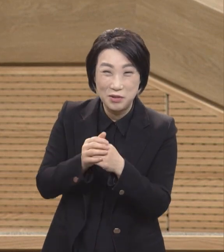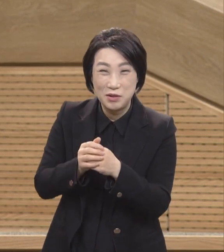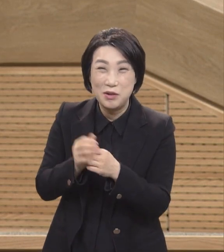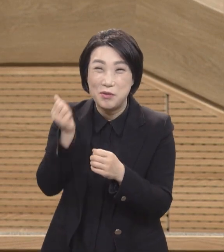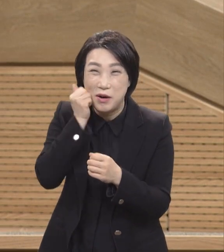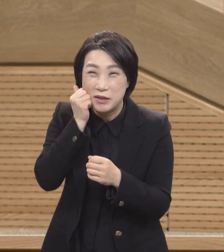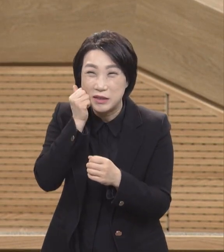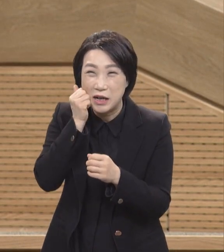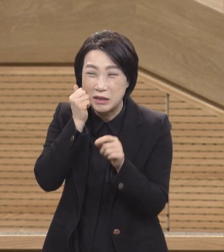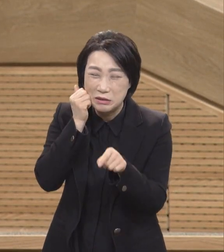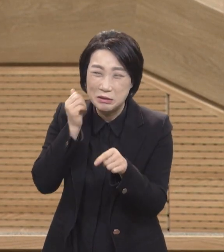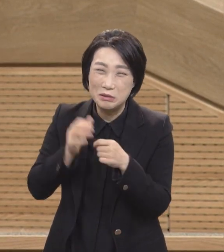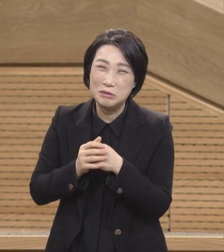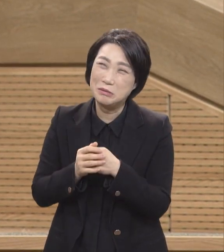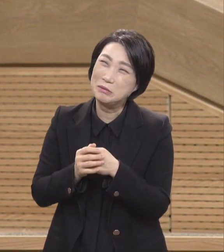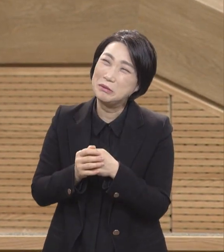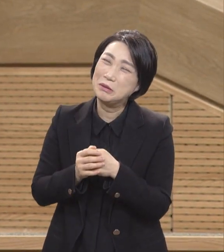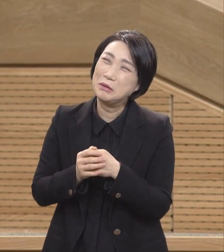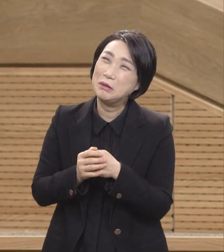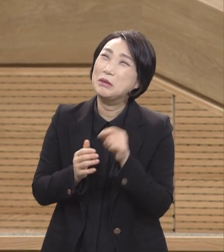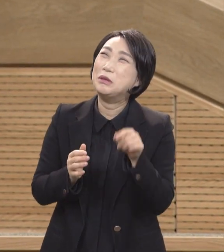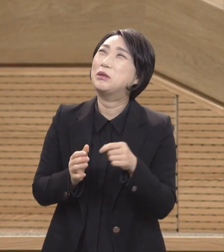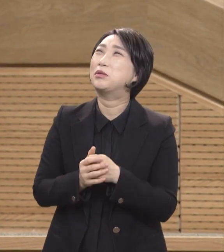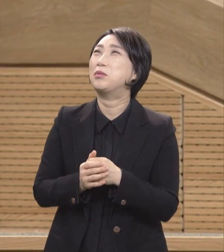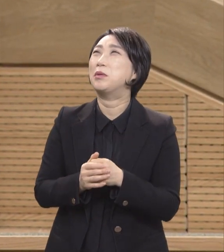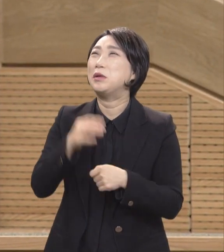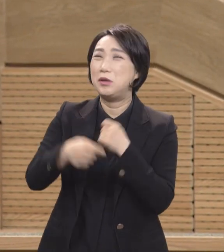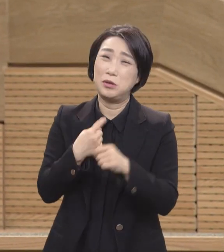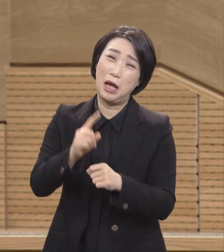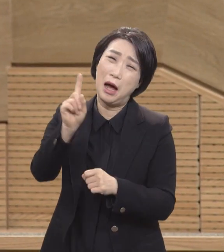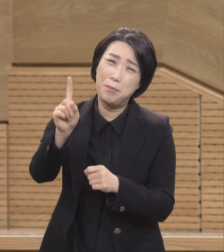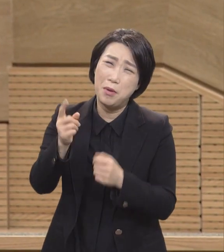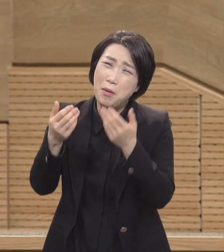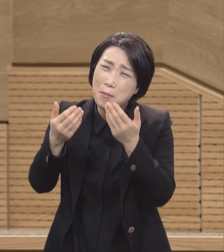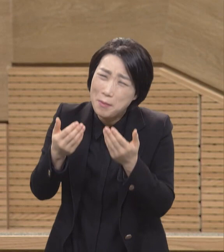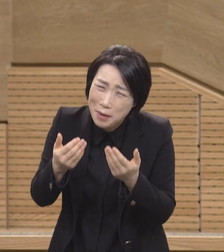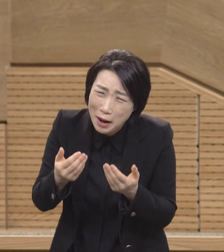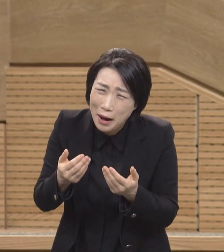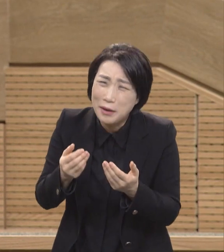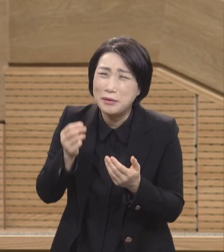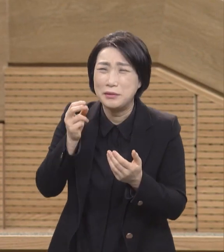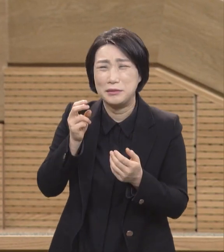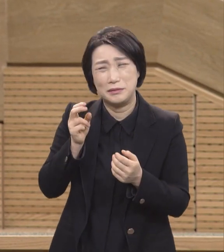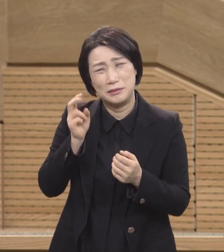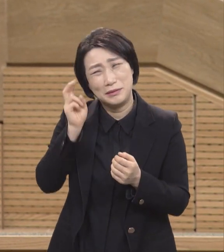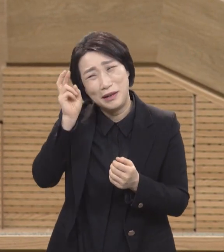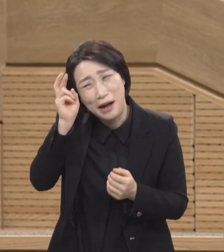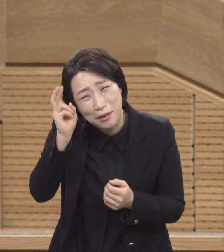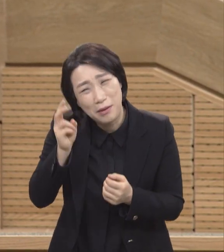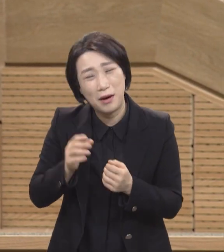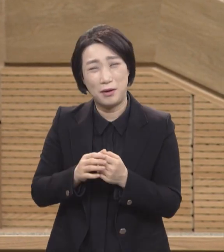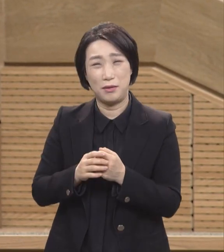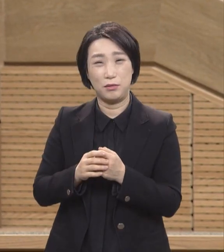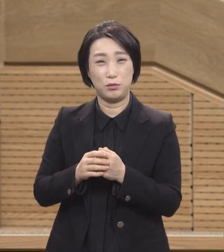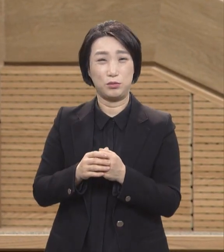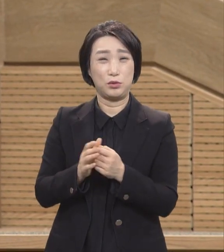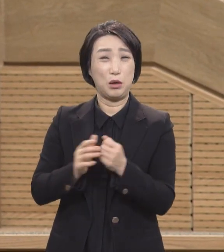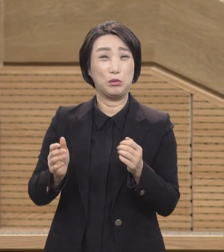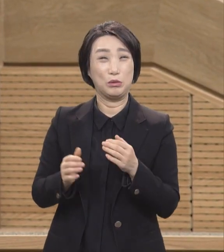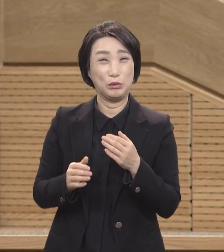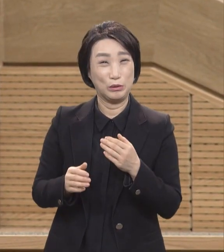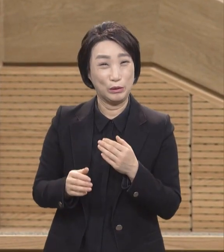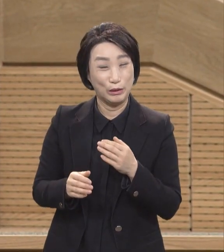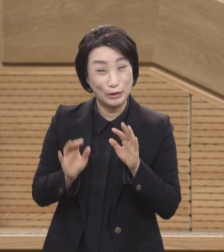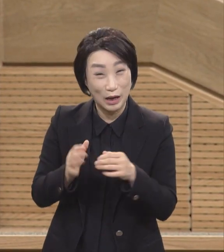과자인데 아 그것도 1년에 한 번 겨우 먹어볼 동안 또 온데